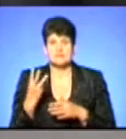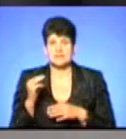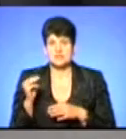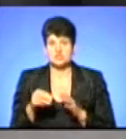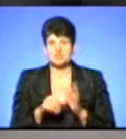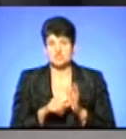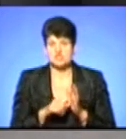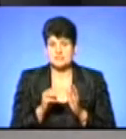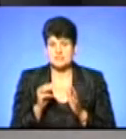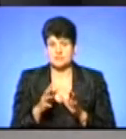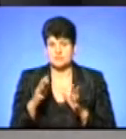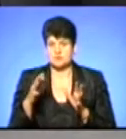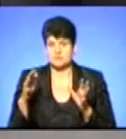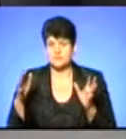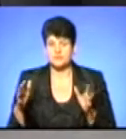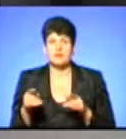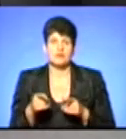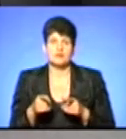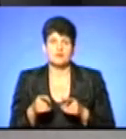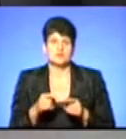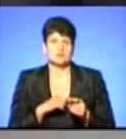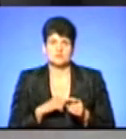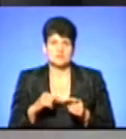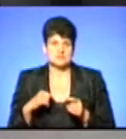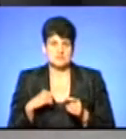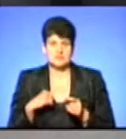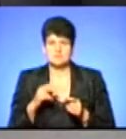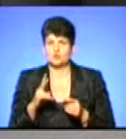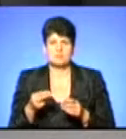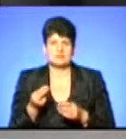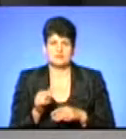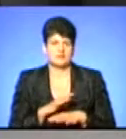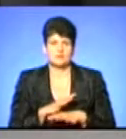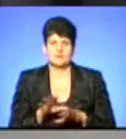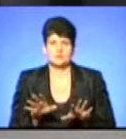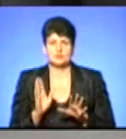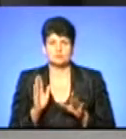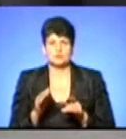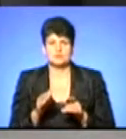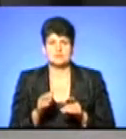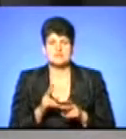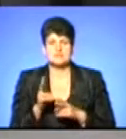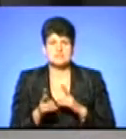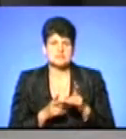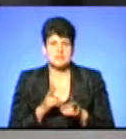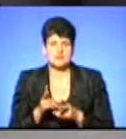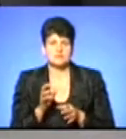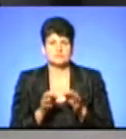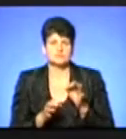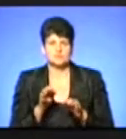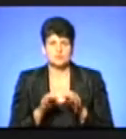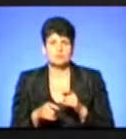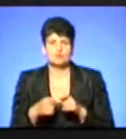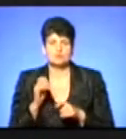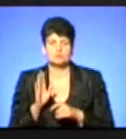до 6 і так далі, і вище, то, звичайно, в добровільному порядку жоден платити не буде. І будуть позовні заяви до суду, і